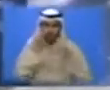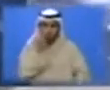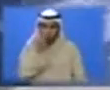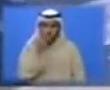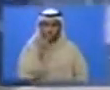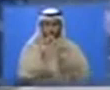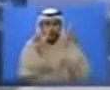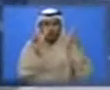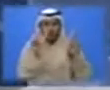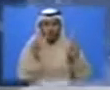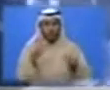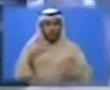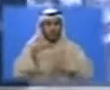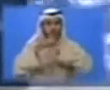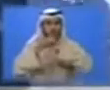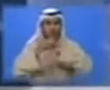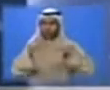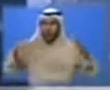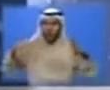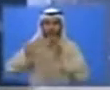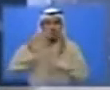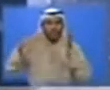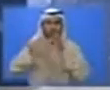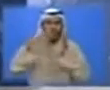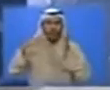بنحسب حسبة بسيطة عدد الحوادث المرورية خلال